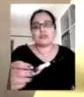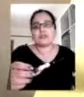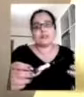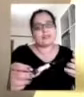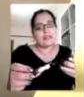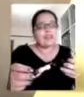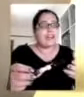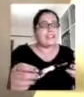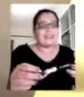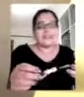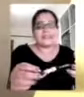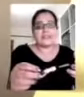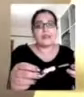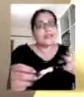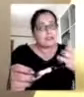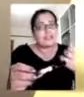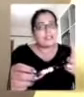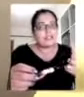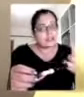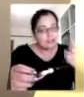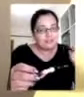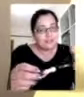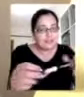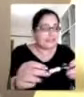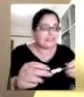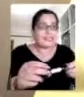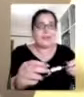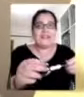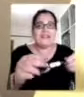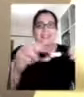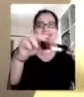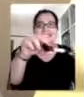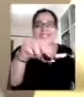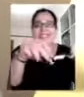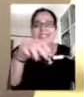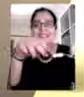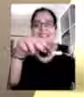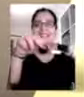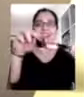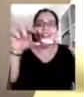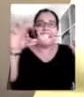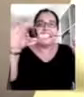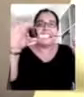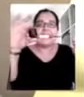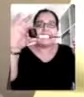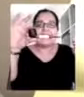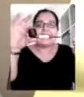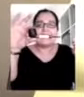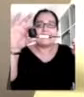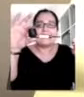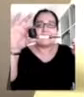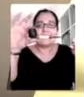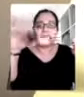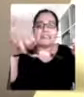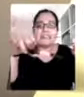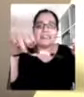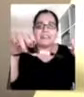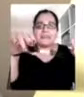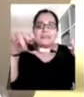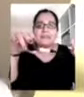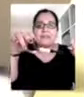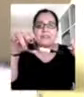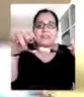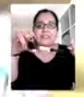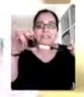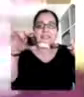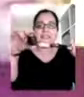diye düşünüyordum ama hani Ben laf yemek vardır ya, öyle güzel içiyorsunuz ki ben de yakacağım. Ben şimdi biz o bekleyemeyeceğim. ben bir içecek